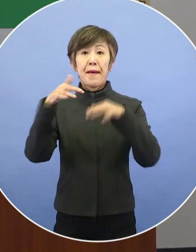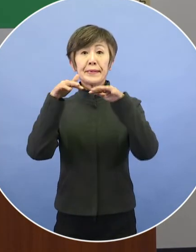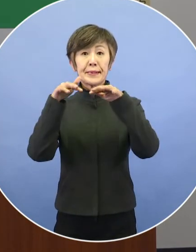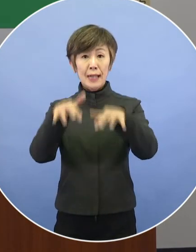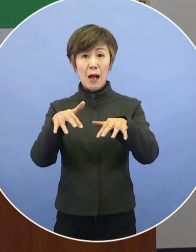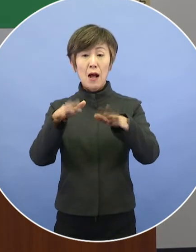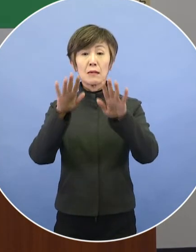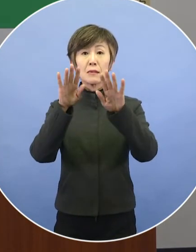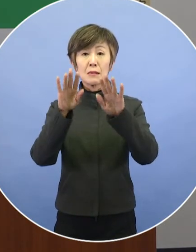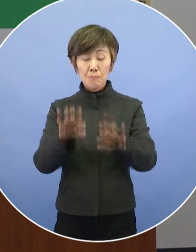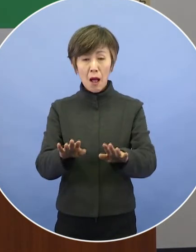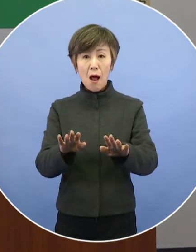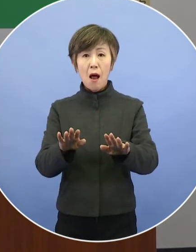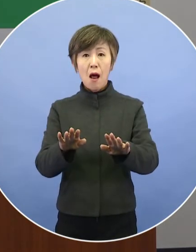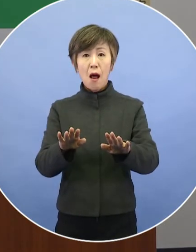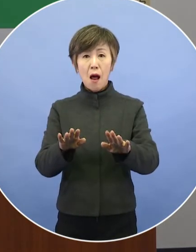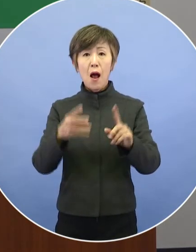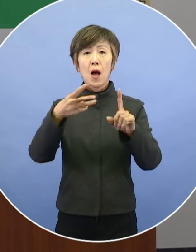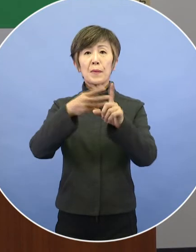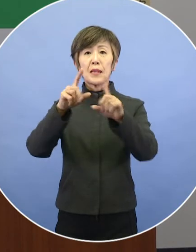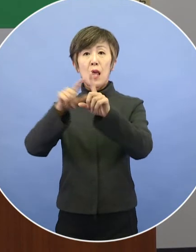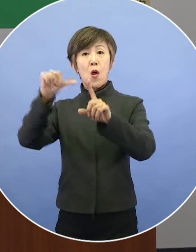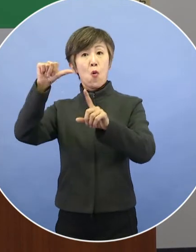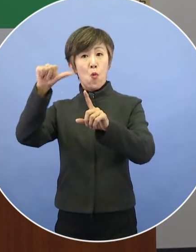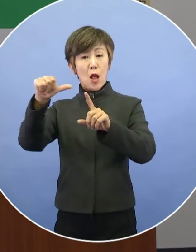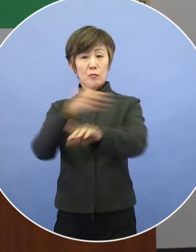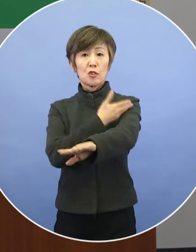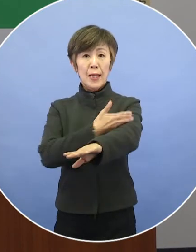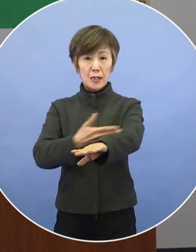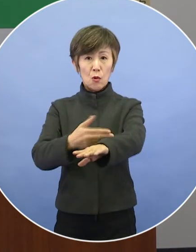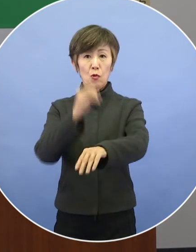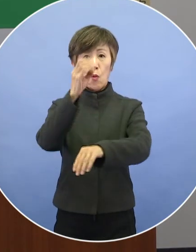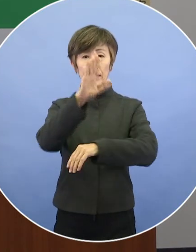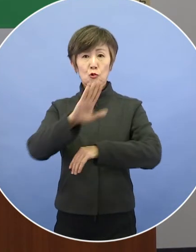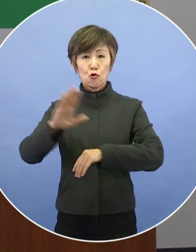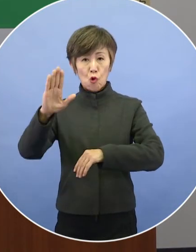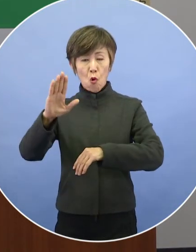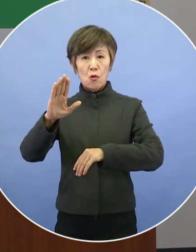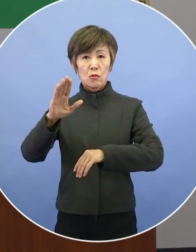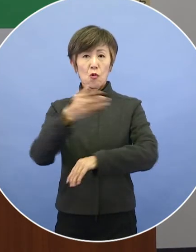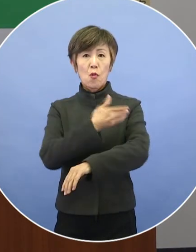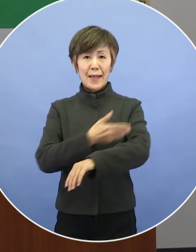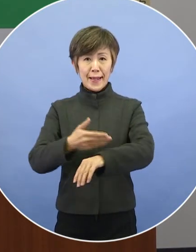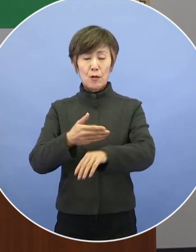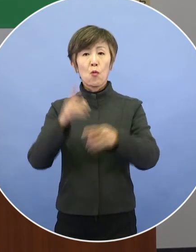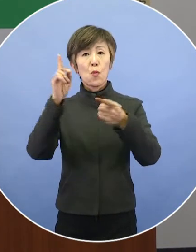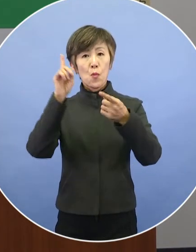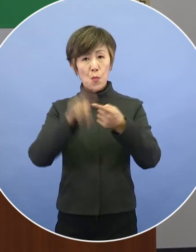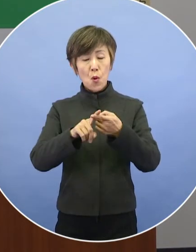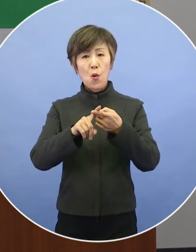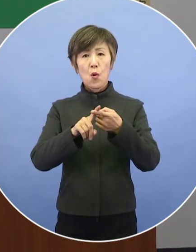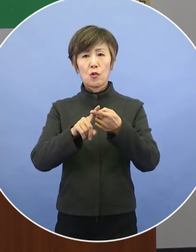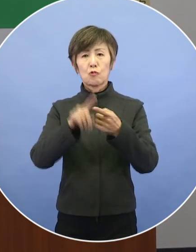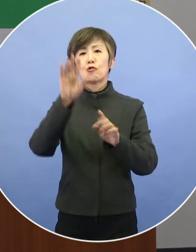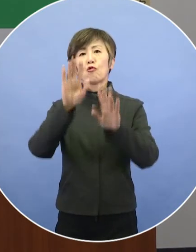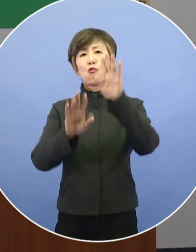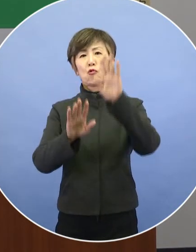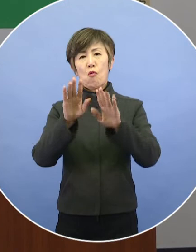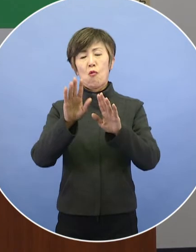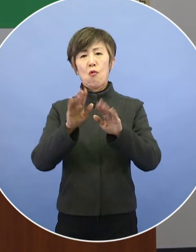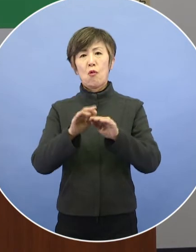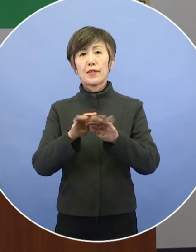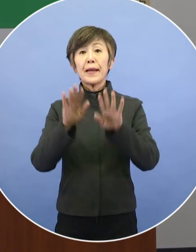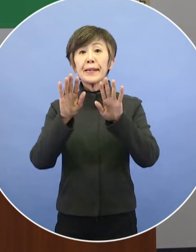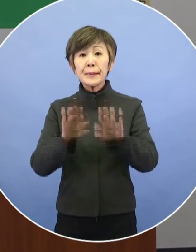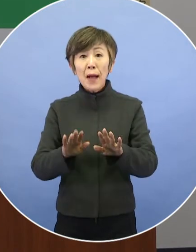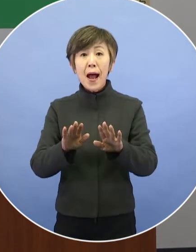ちょうど第8波もですね今のところBA5の系統おミクロン株ということでございますまあそういうこと